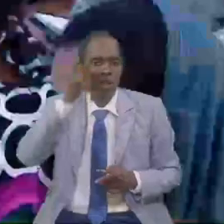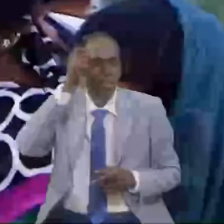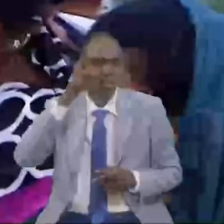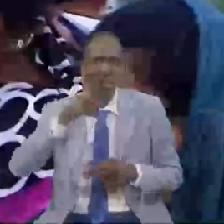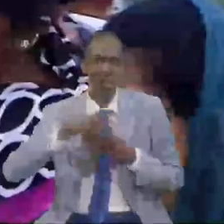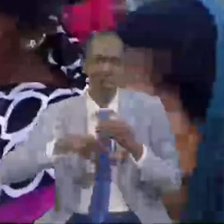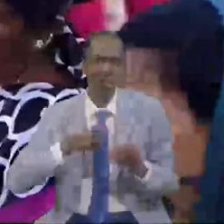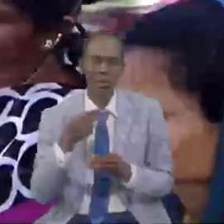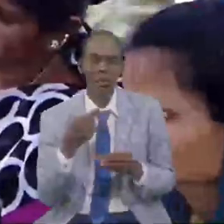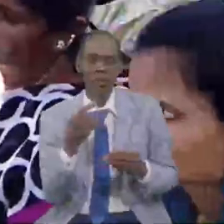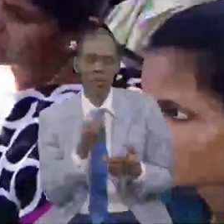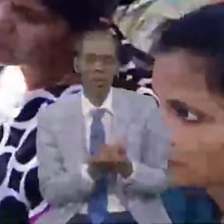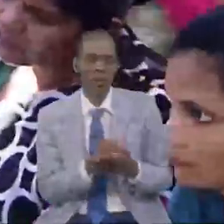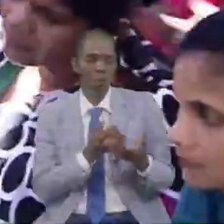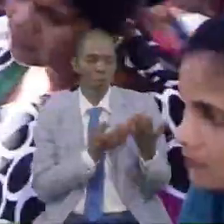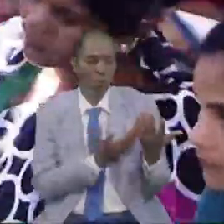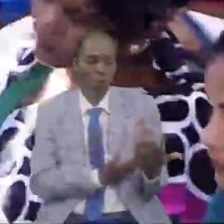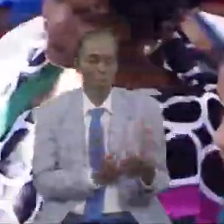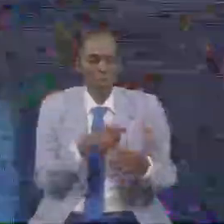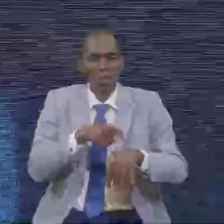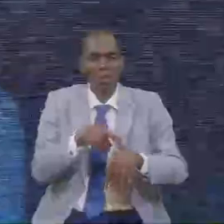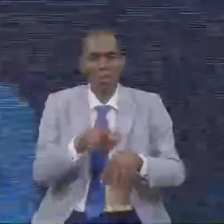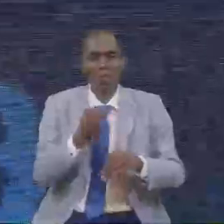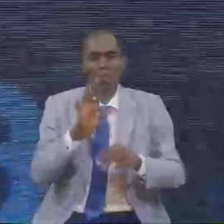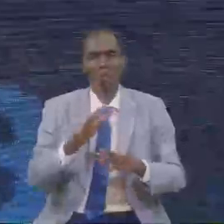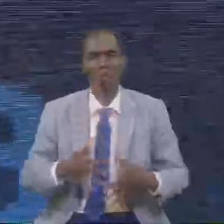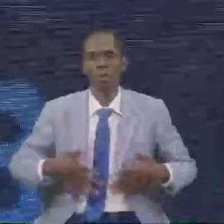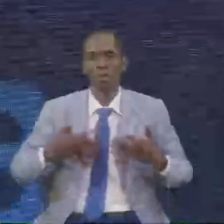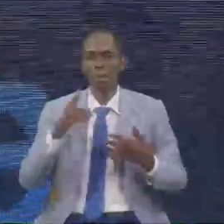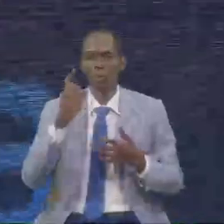devons comprendre la période d'attente de la vie.